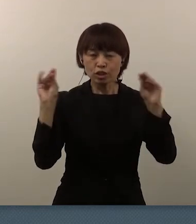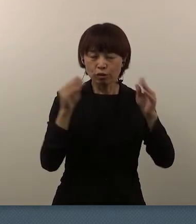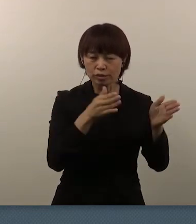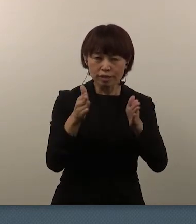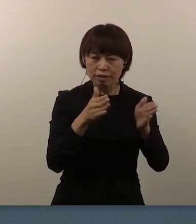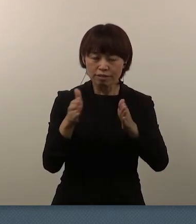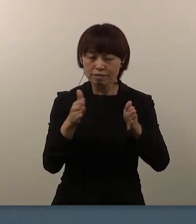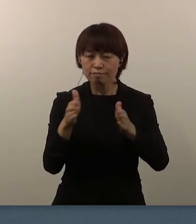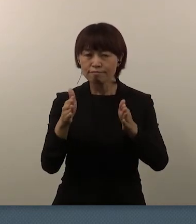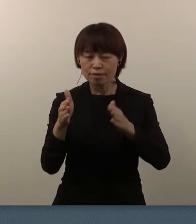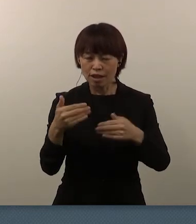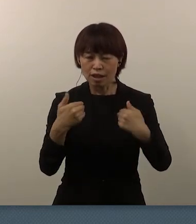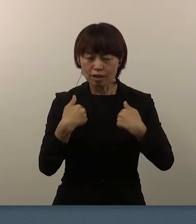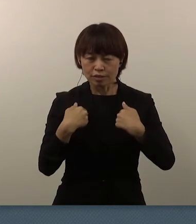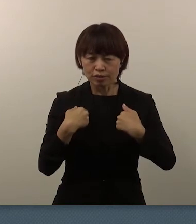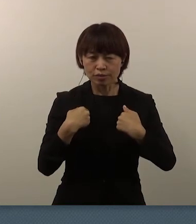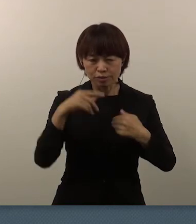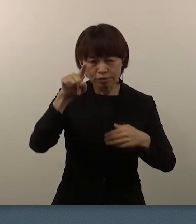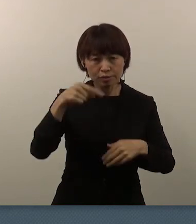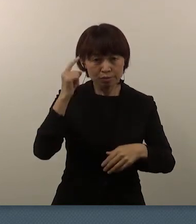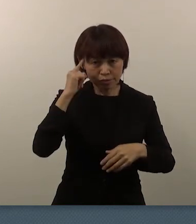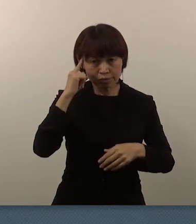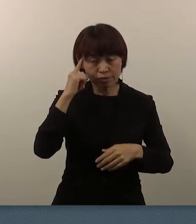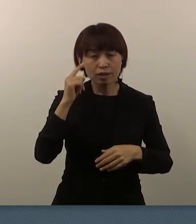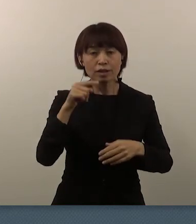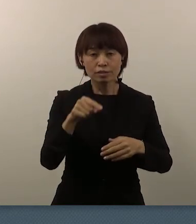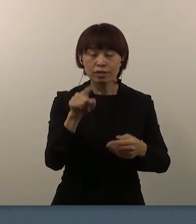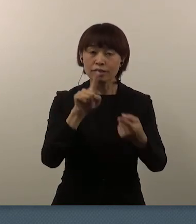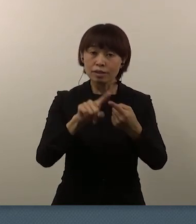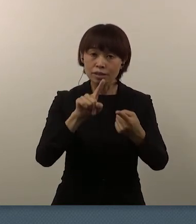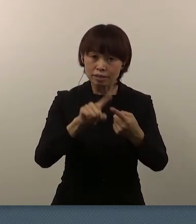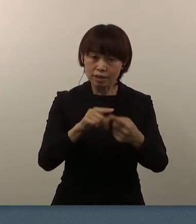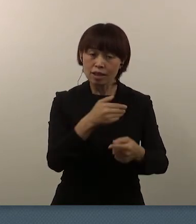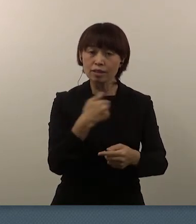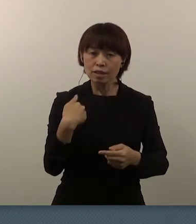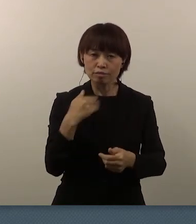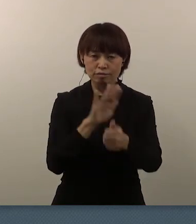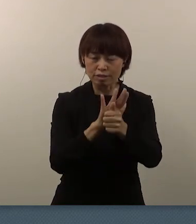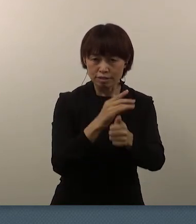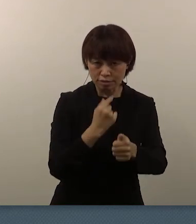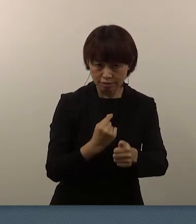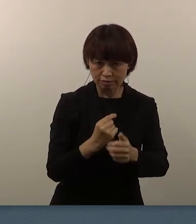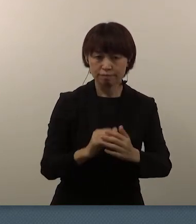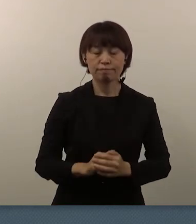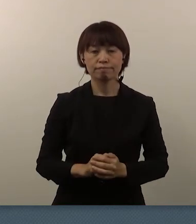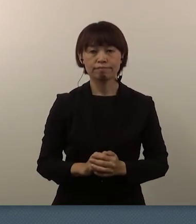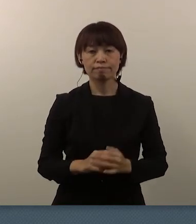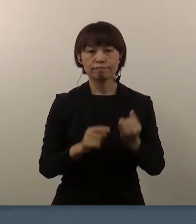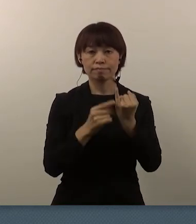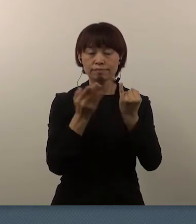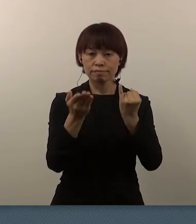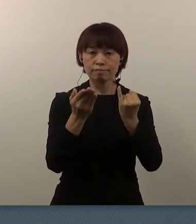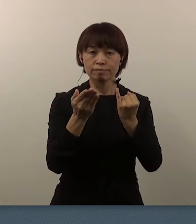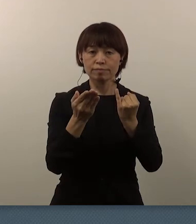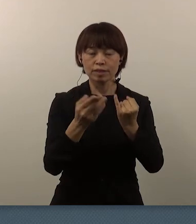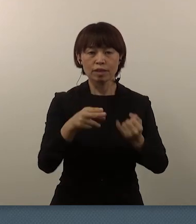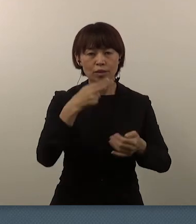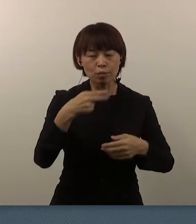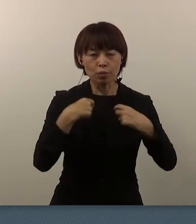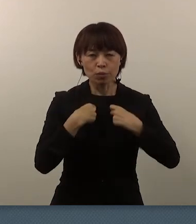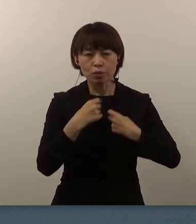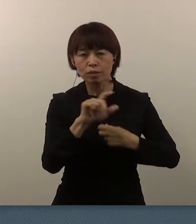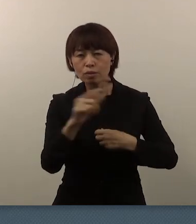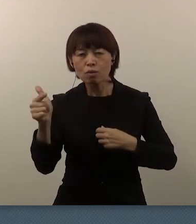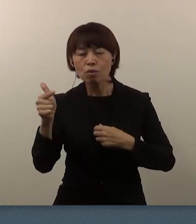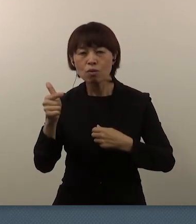います。それに合わせてできる限りの支援をしていきたいというふうに考えています。 緊急支援物資などの提供については今検